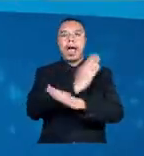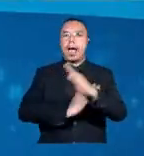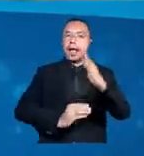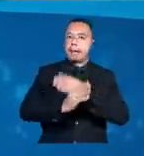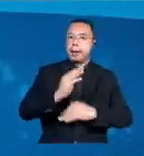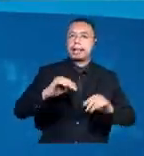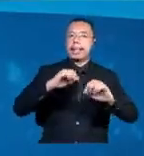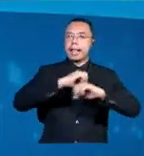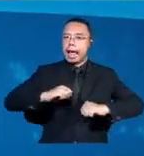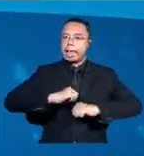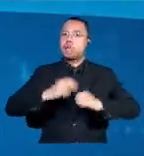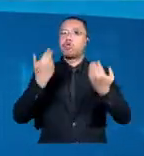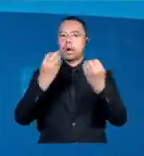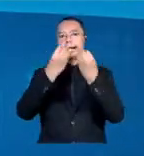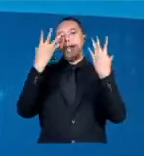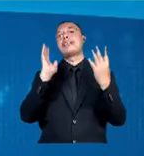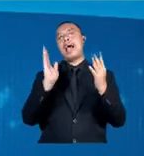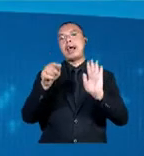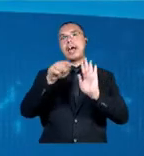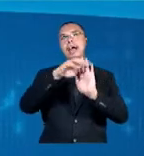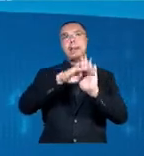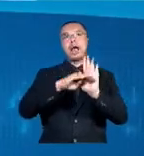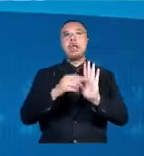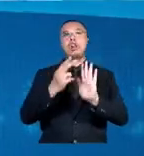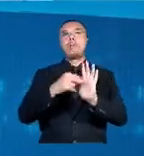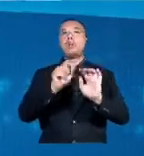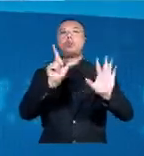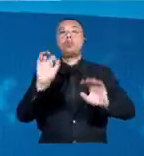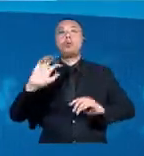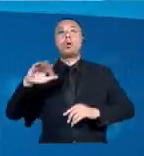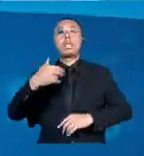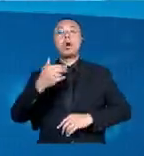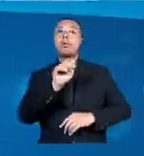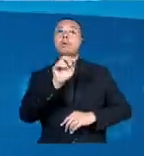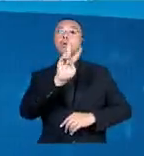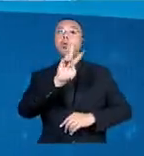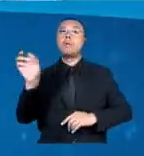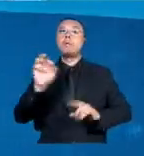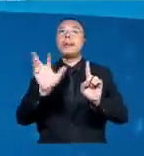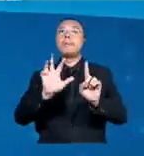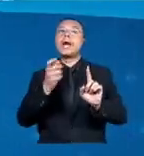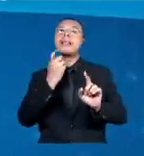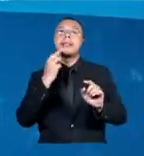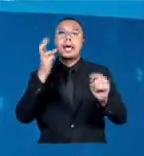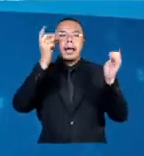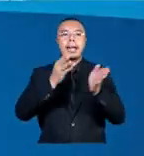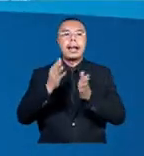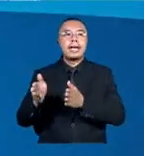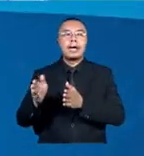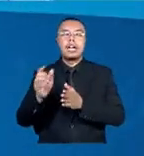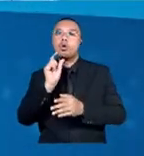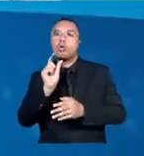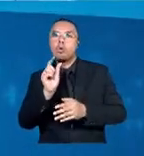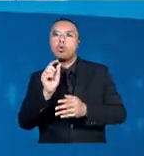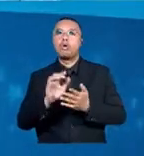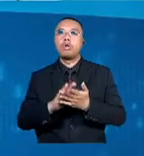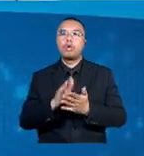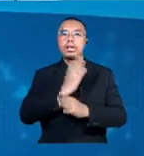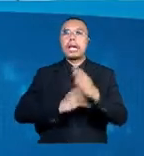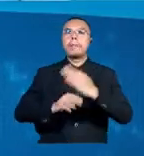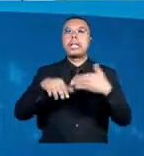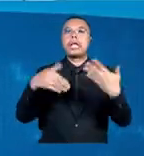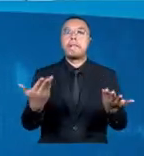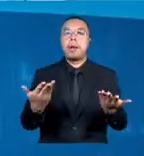jelas dinyatakan dalam peraturan pemerintah nomor 70 tahun 2019 tentang rancangan induk penyandang disabilitas. Salah